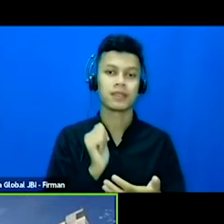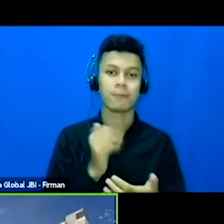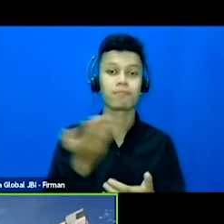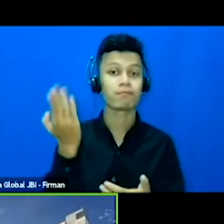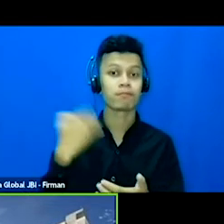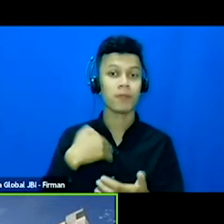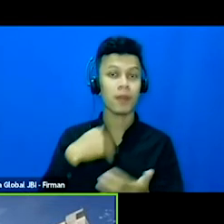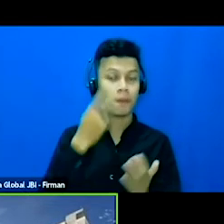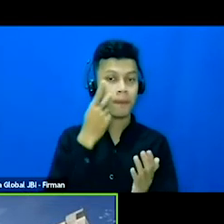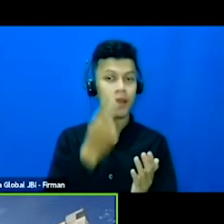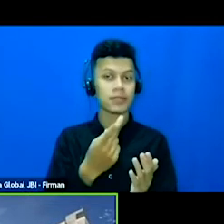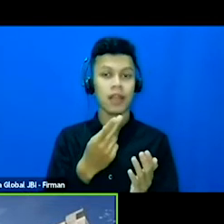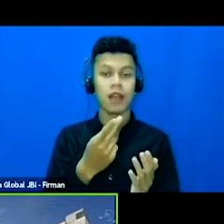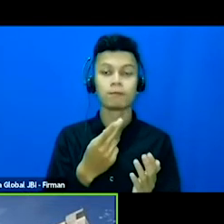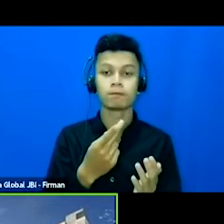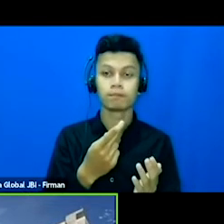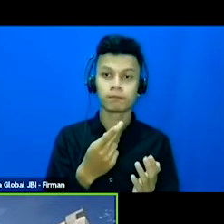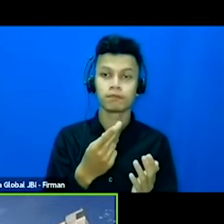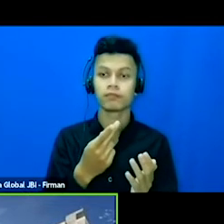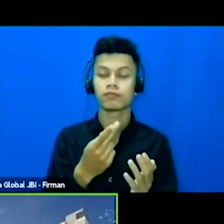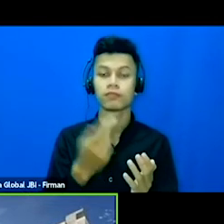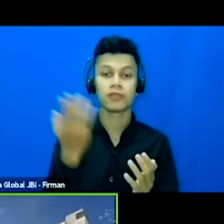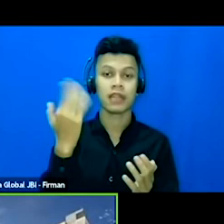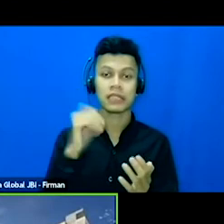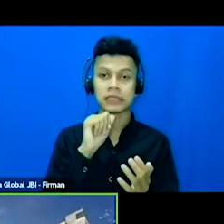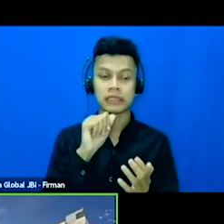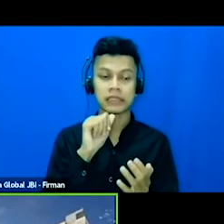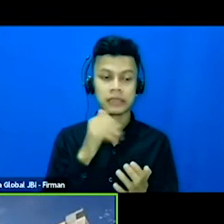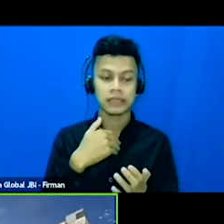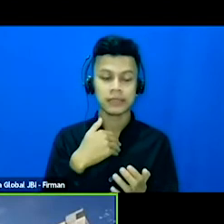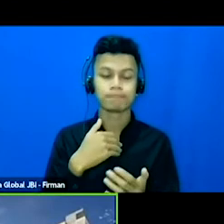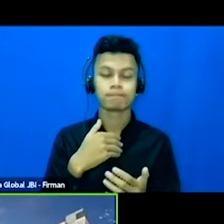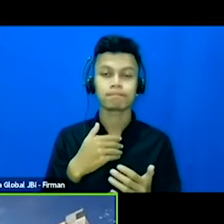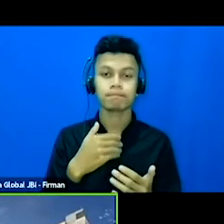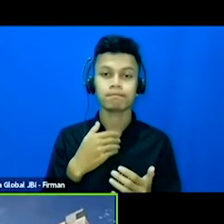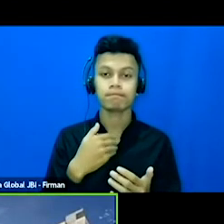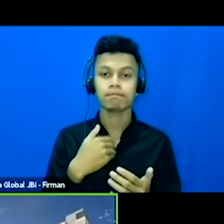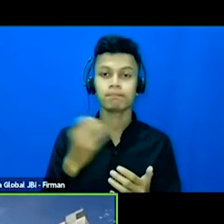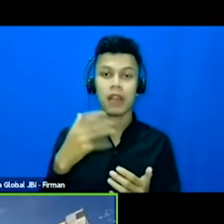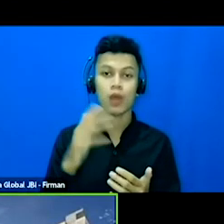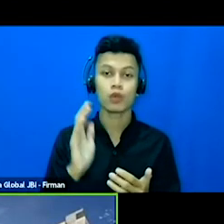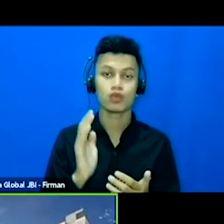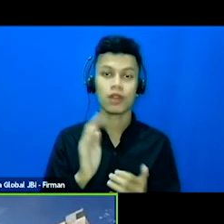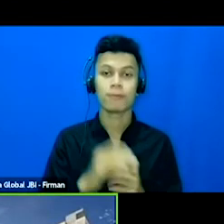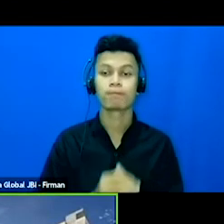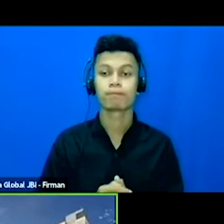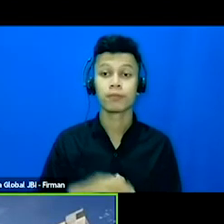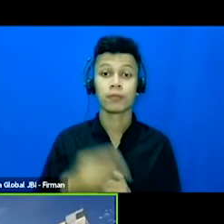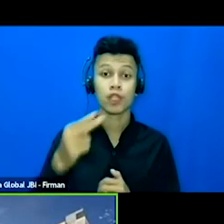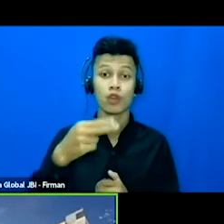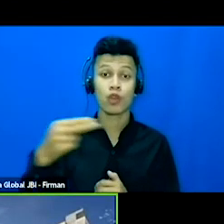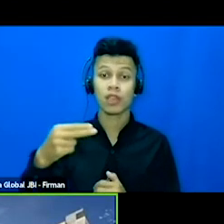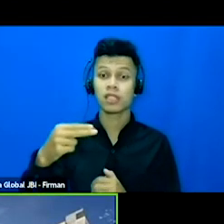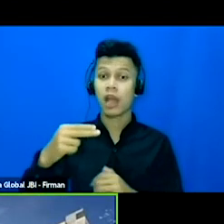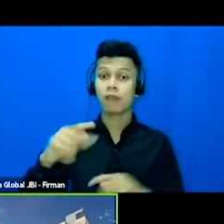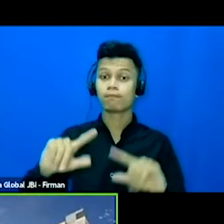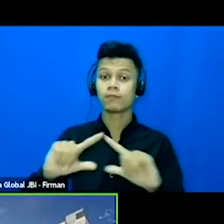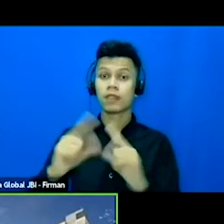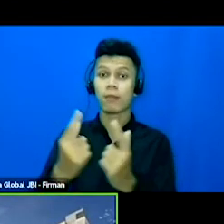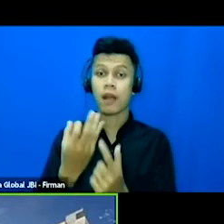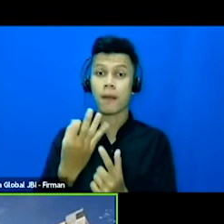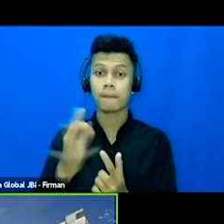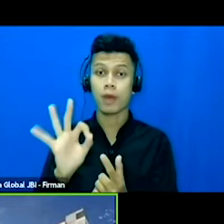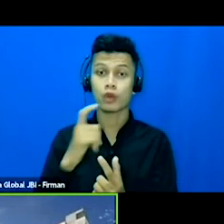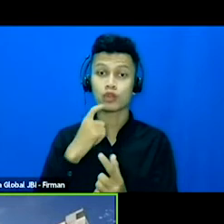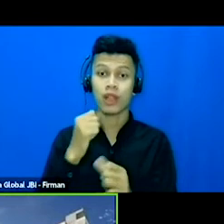saya baca di atau disampaikan oleh siapa tadi ya eh di Indonesia belum ada lembaga baru yang menangani Green